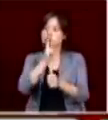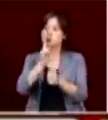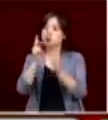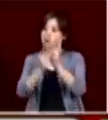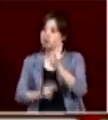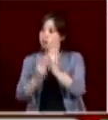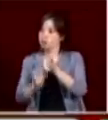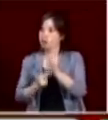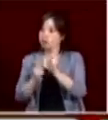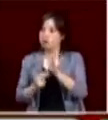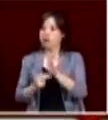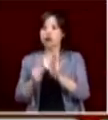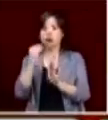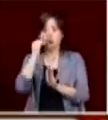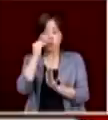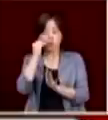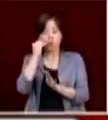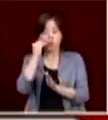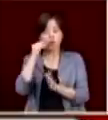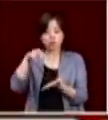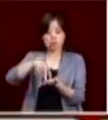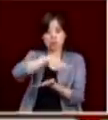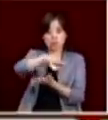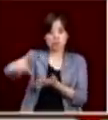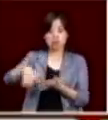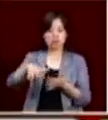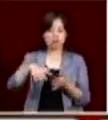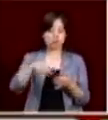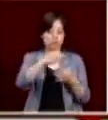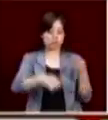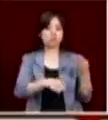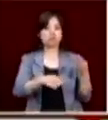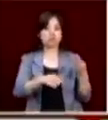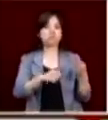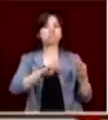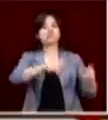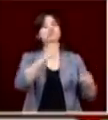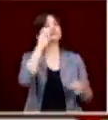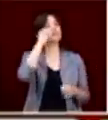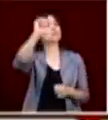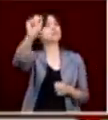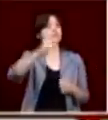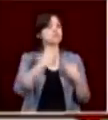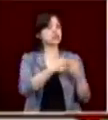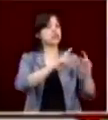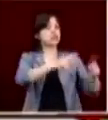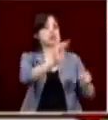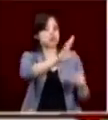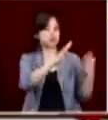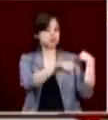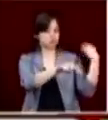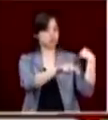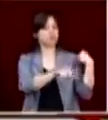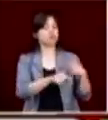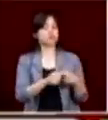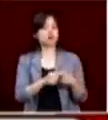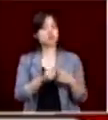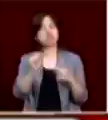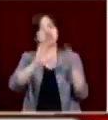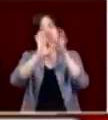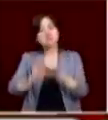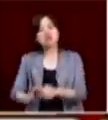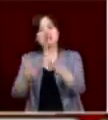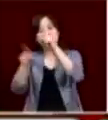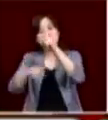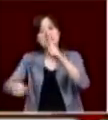先好好讲。但是呢，咱党的立场啊，党章立场绝对袂当改啦，绝对袂当改啦。我是认讲，党无可能为着讲一个